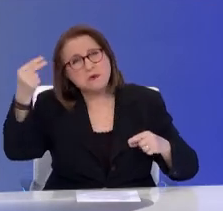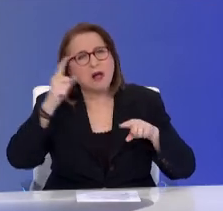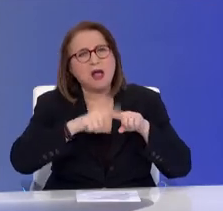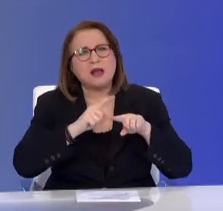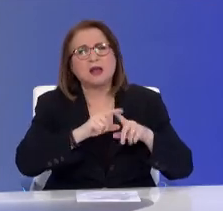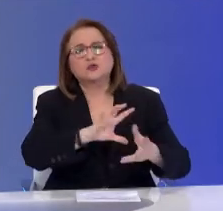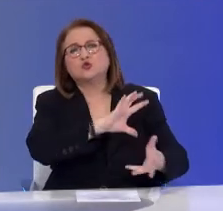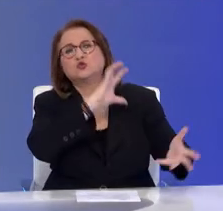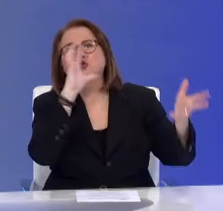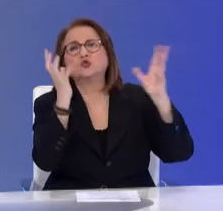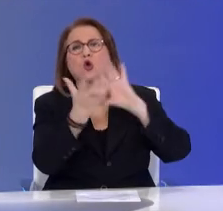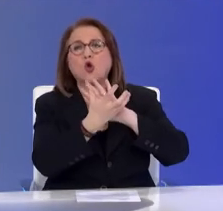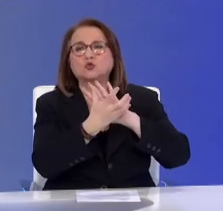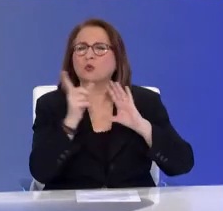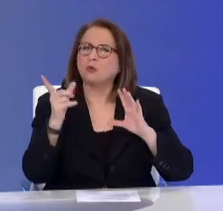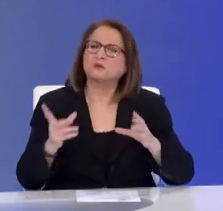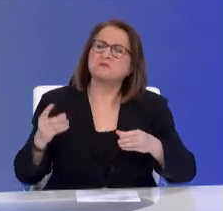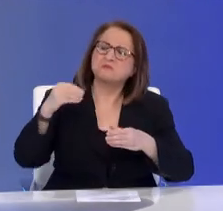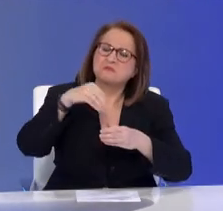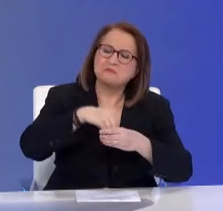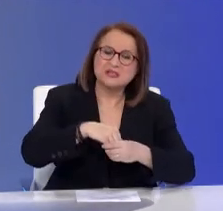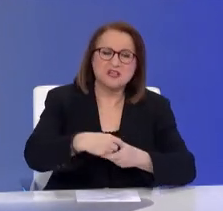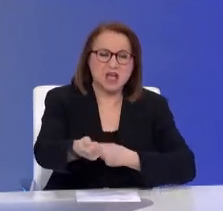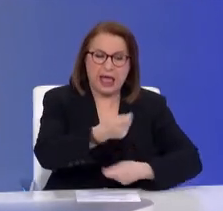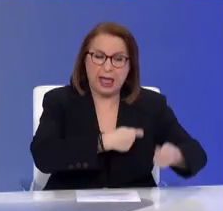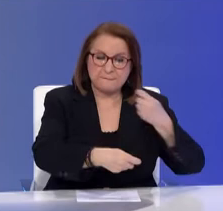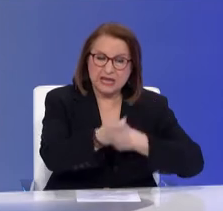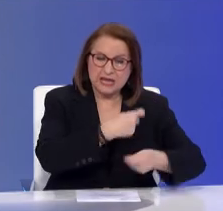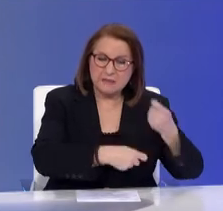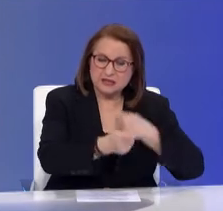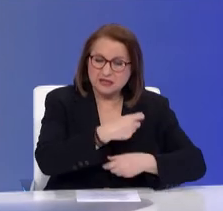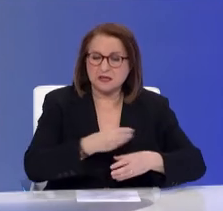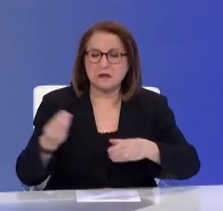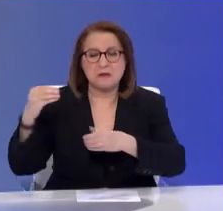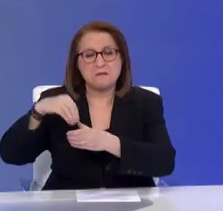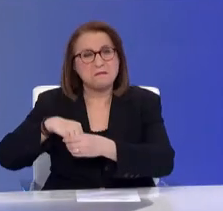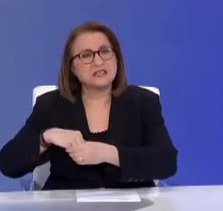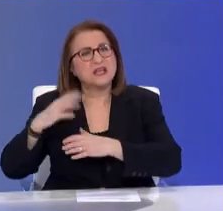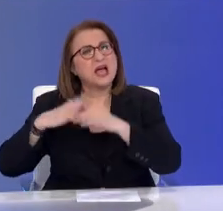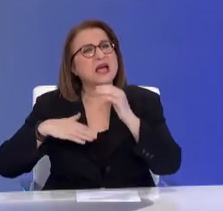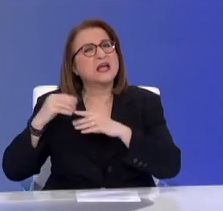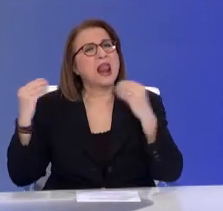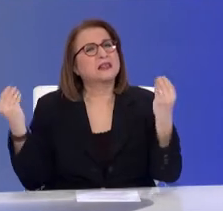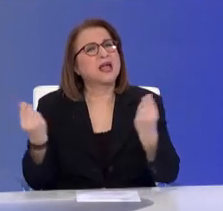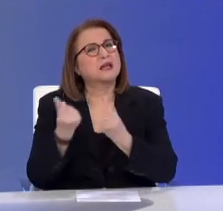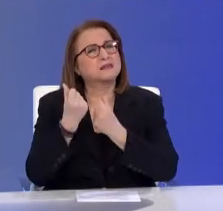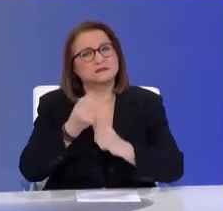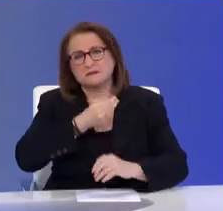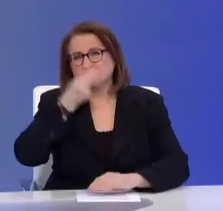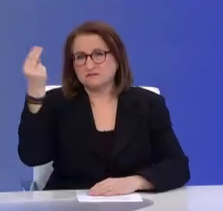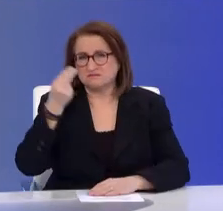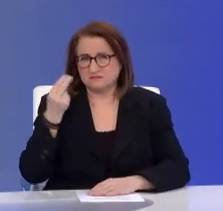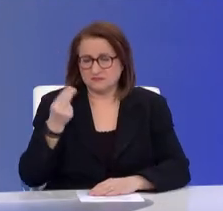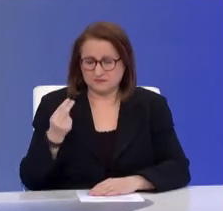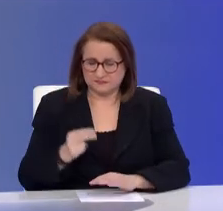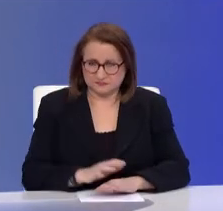στο διανοητικό και επιχειρηματικό παγκόσμιο κεφάλαιο. Η εταιρεία